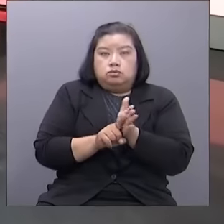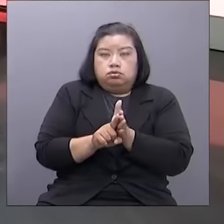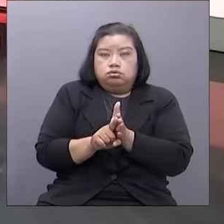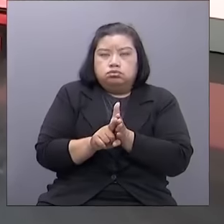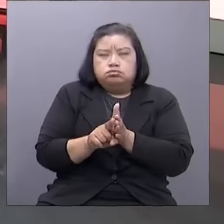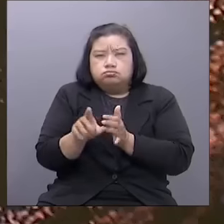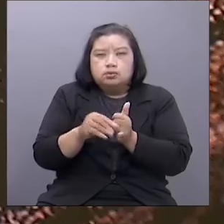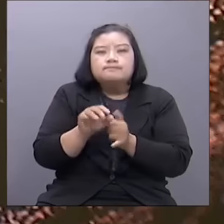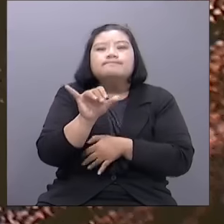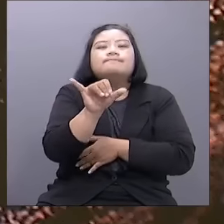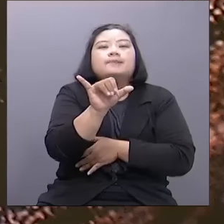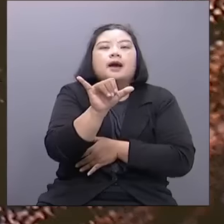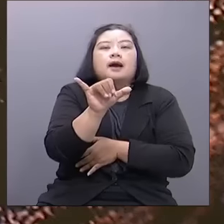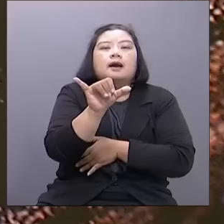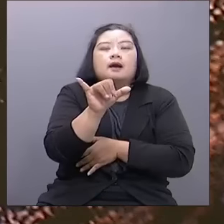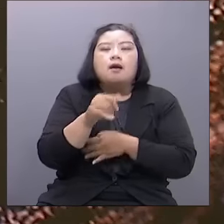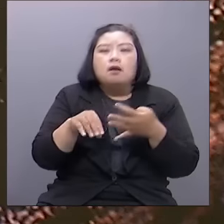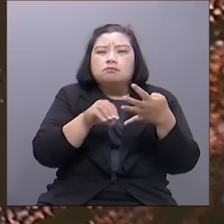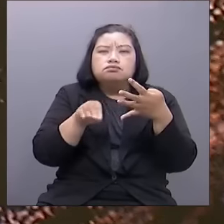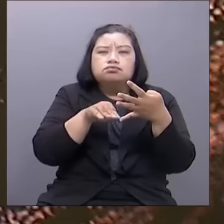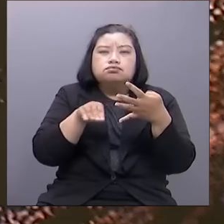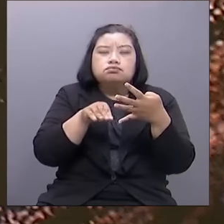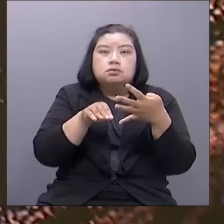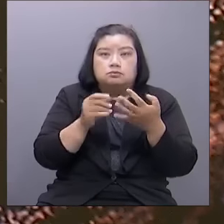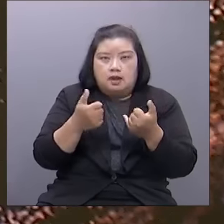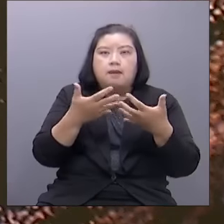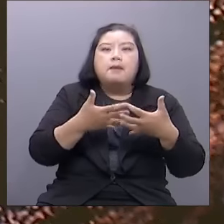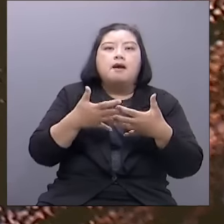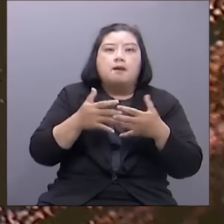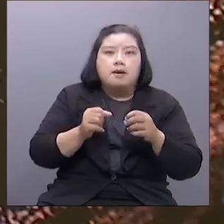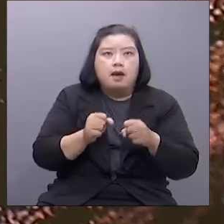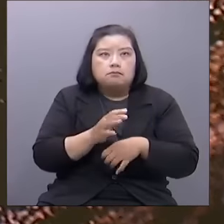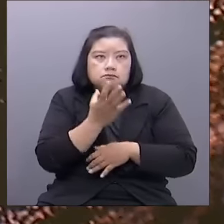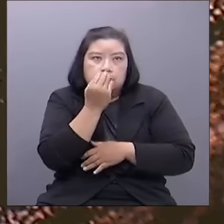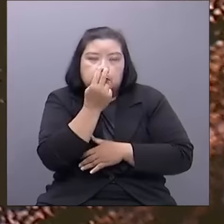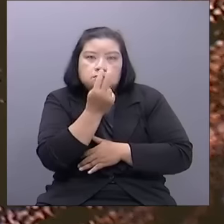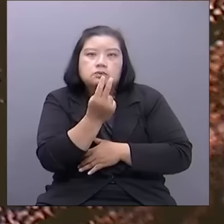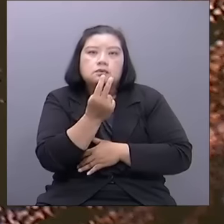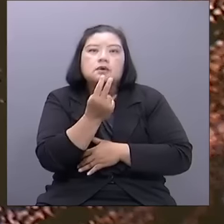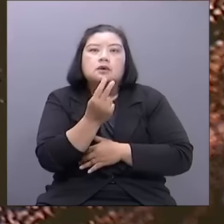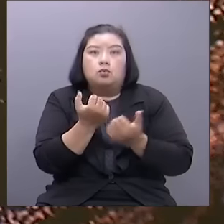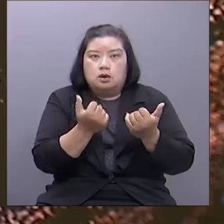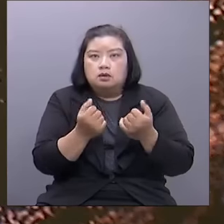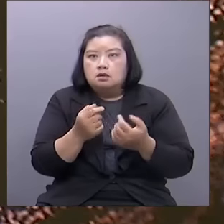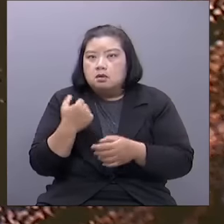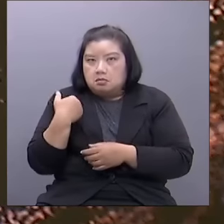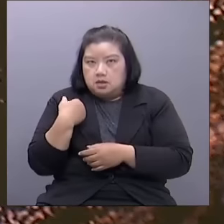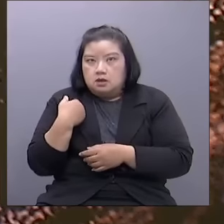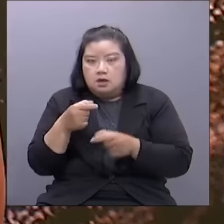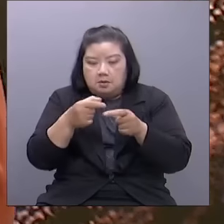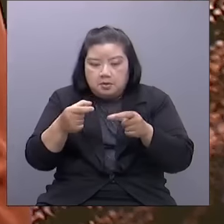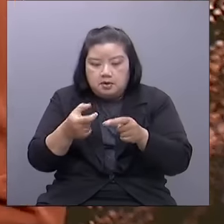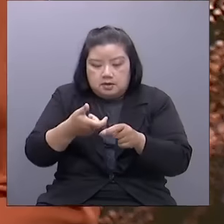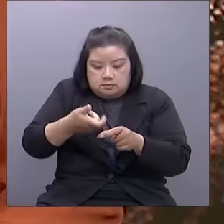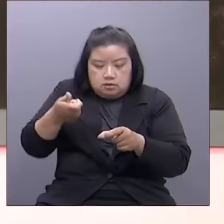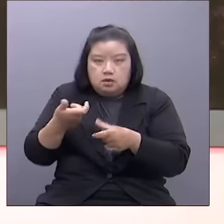แต่สหรัฐอเมริกาเองเขามีการเฝ้าระวังแล้วก็จับตาสถานการณ์อย่างใกล้ชิดโดยเฉพาะอย่างยิ่งการเตรียมจัดหาวัคซีนเพื่อรับมือกับการแพร่ระบาดใน